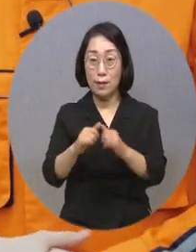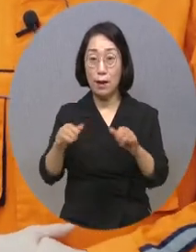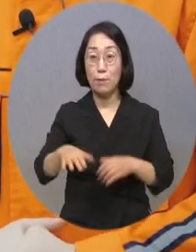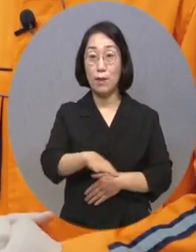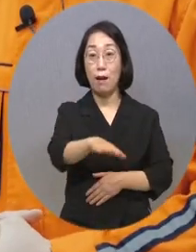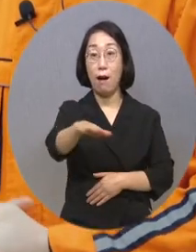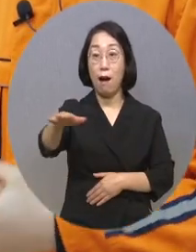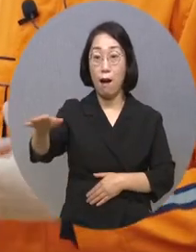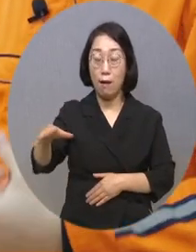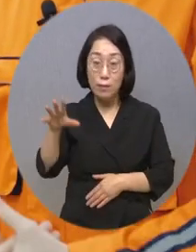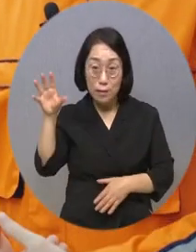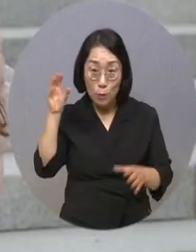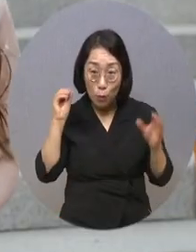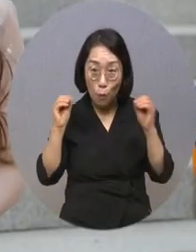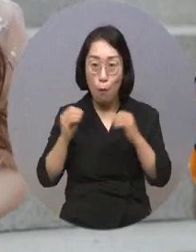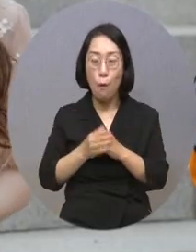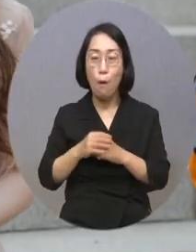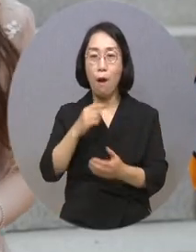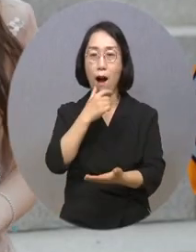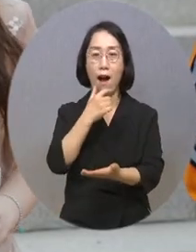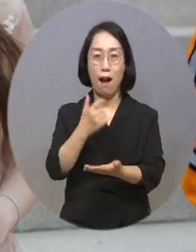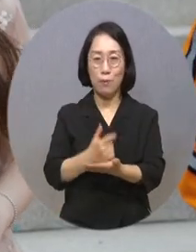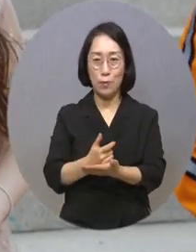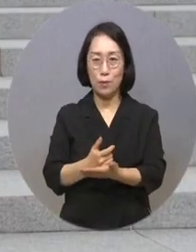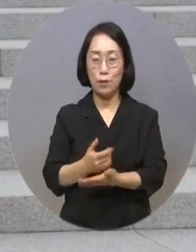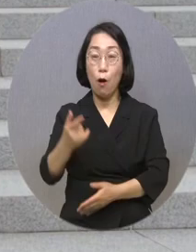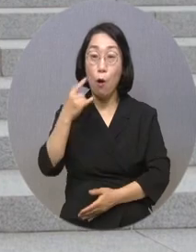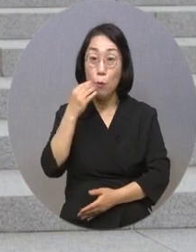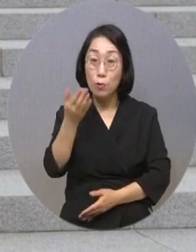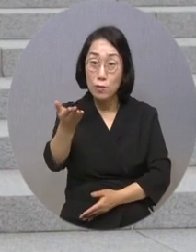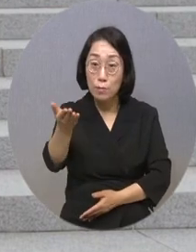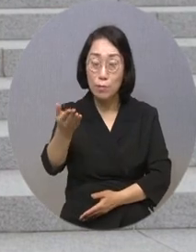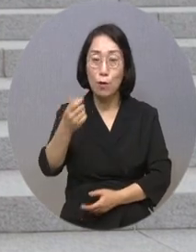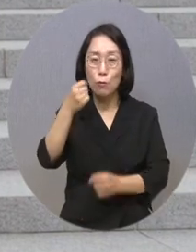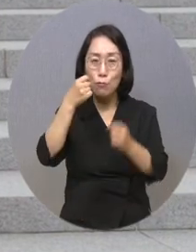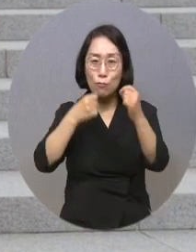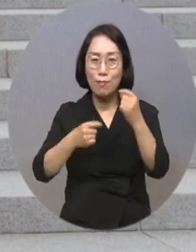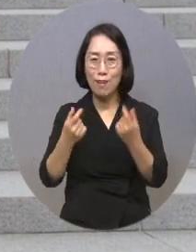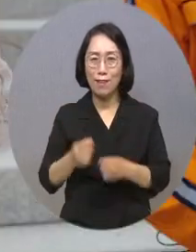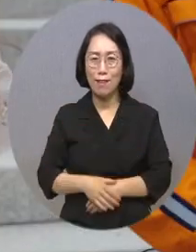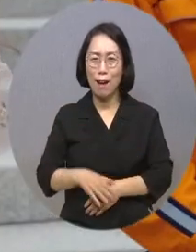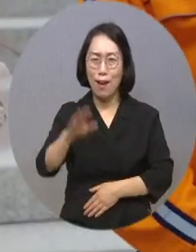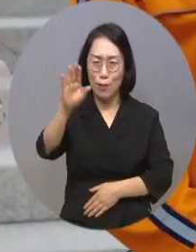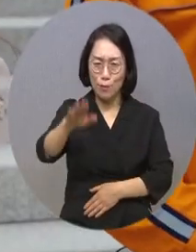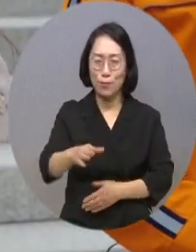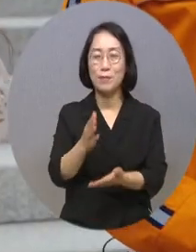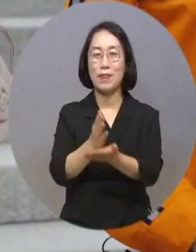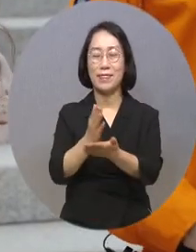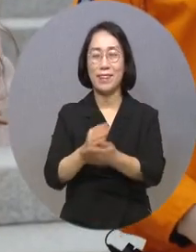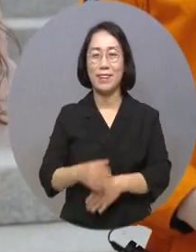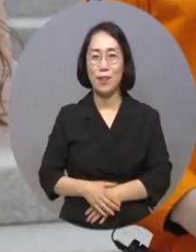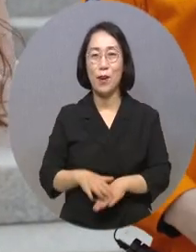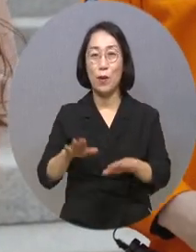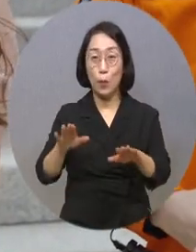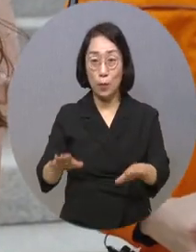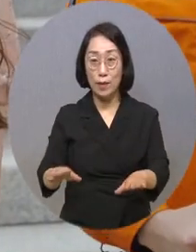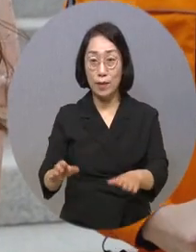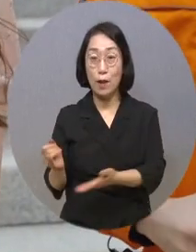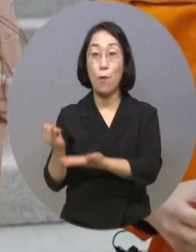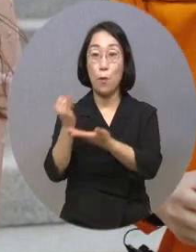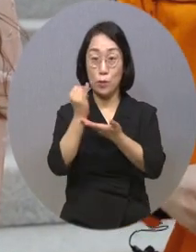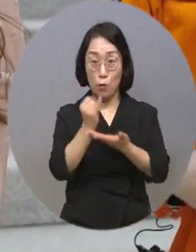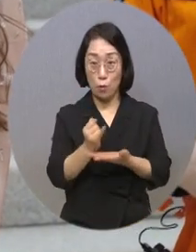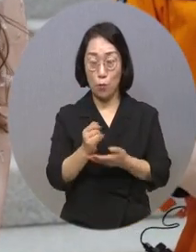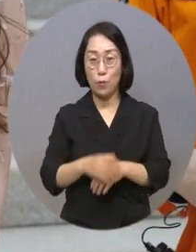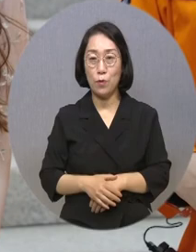이 노래를 듣고 감동을 받은 것 같아요. 저기 어머니 우시는 것 같은데? 그래요? 어머, 울지 마세요, 어머니. 아이고. 자, 오늘 품바 여신님도 오셨으니까 저희